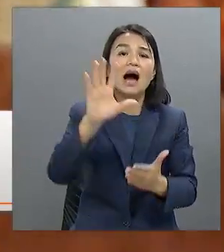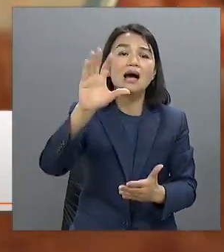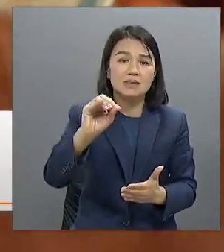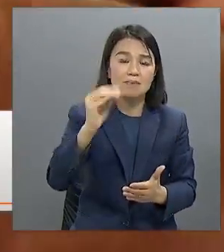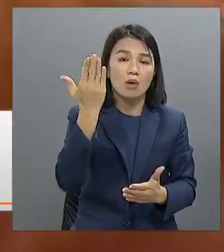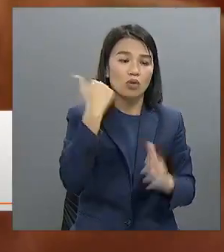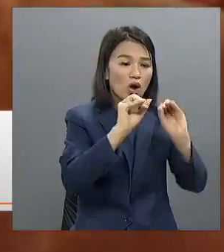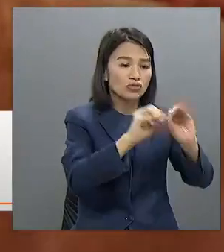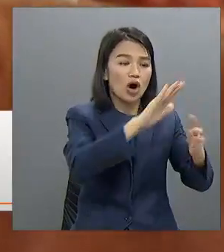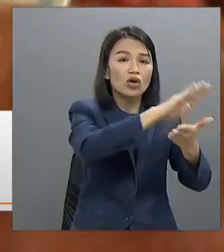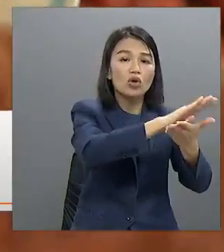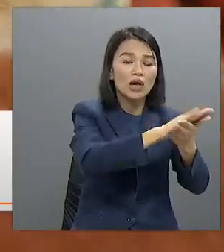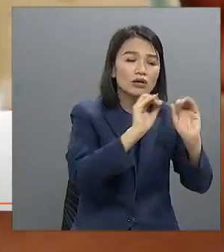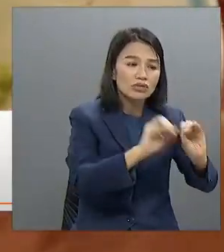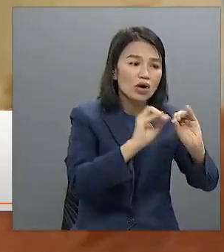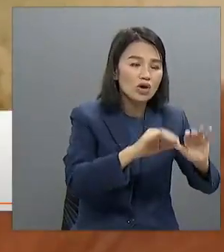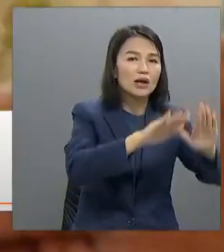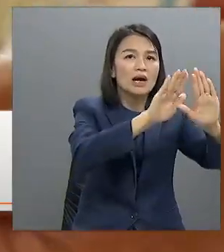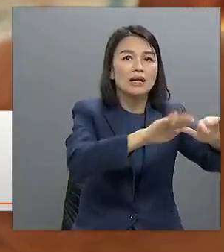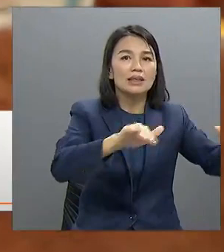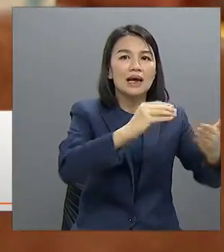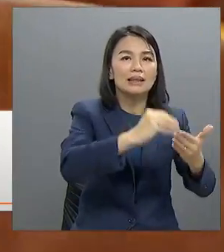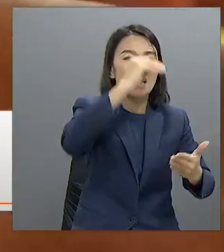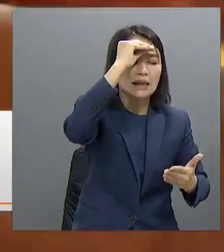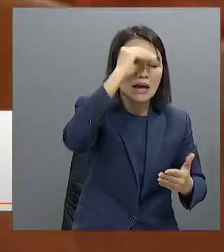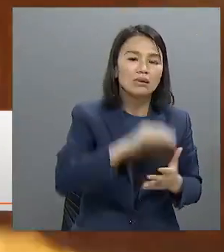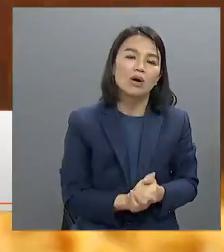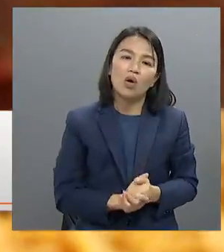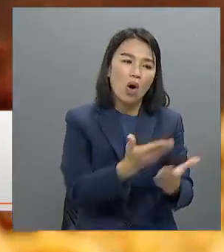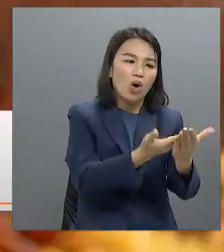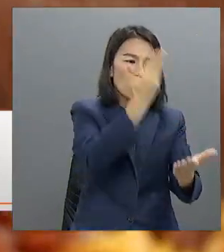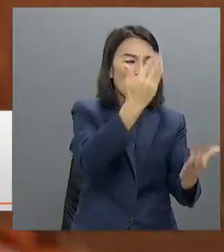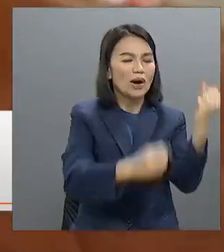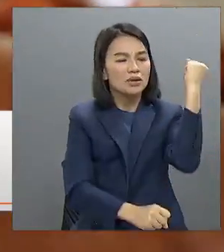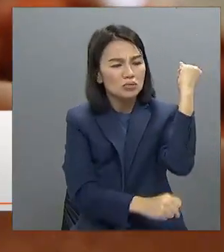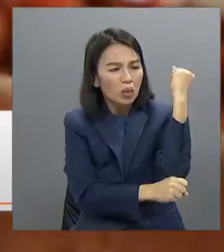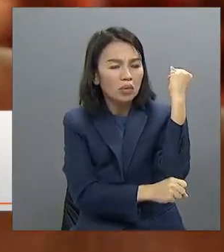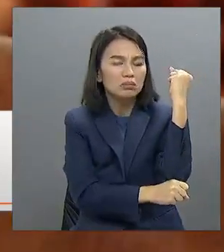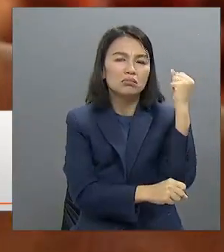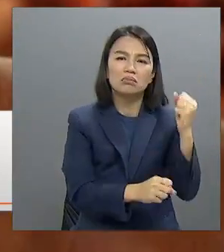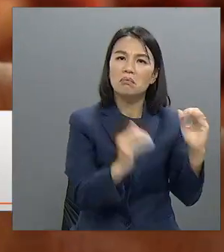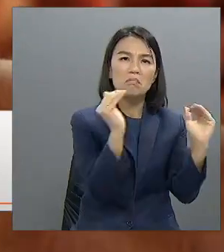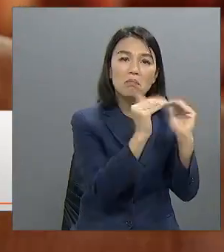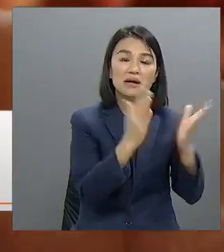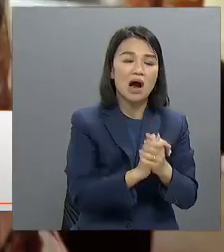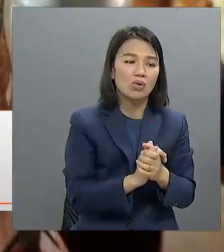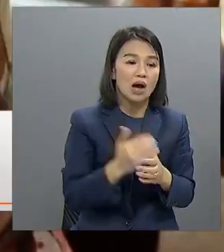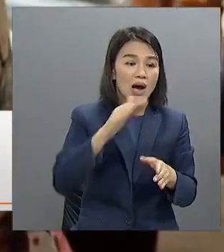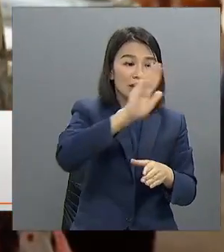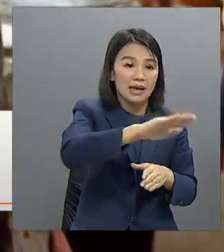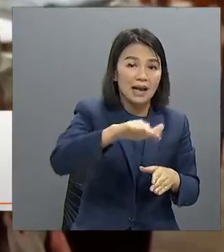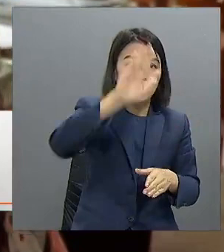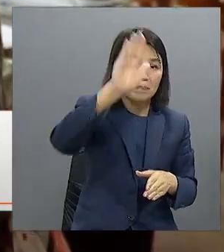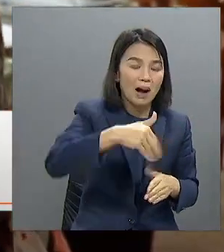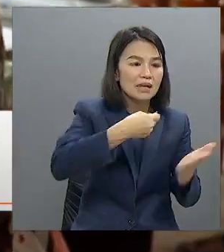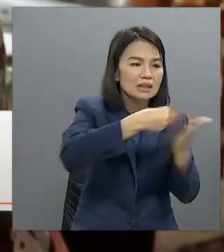เรียนพบว่านักเรียนแต่ละคนต้นทุนชีวิตไม่เท่ากันนะคะคือนักเรียนบางคนเนี่ยได้เงินมาโรงเรียนก็เพียงพอที่จะหาซื้ออะไรกิน